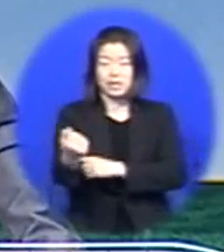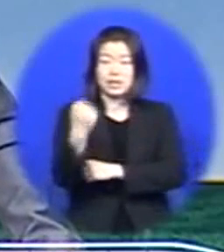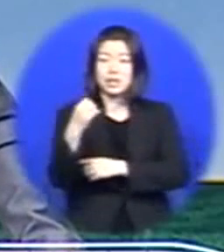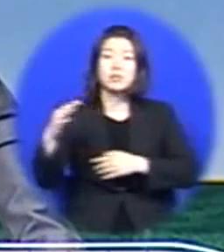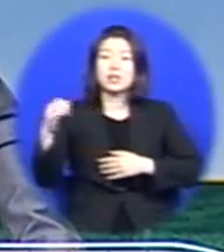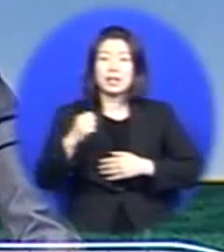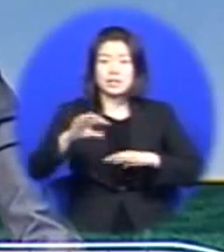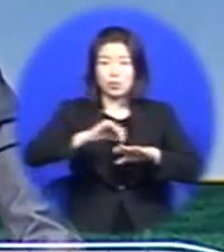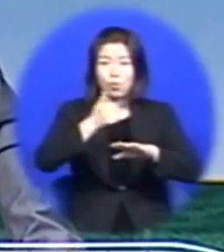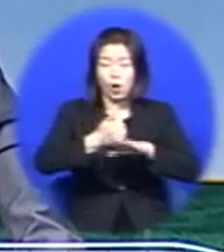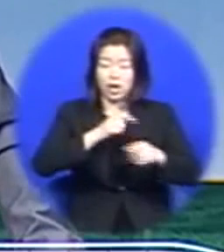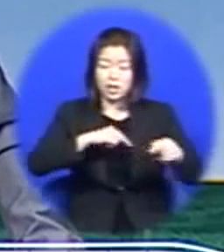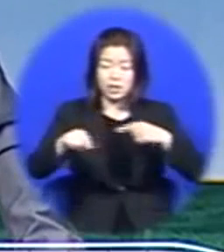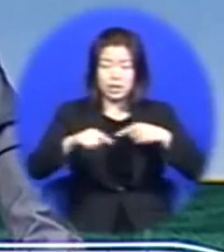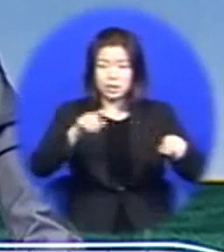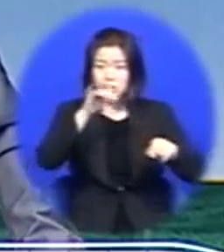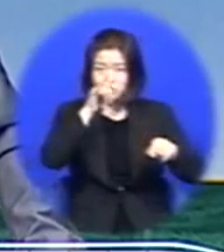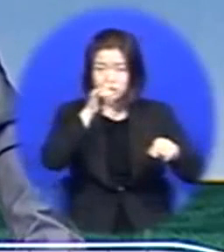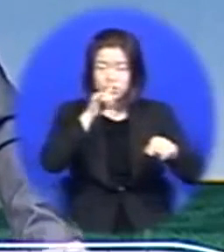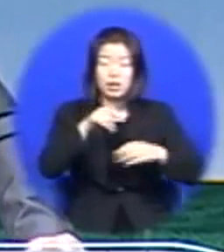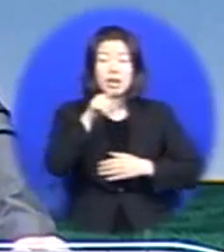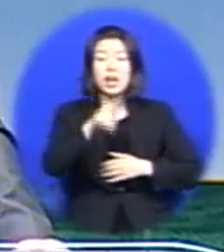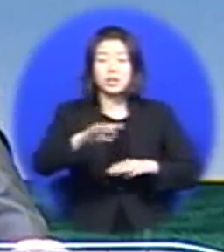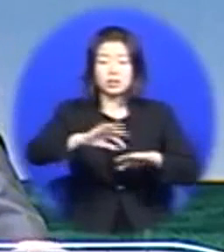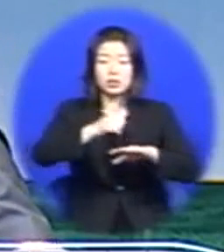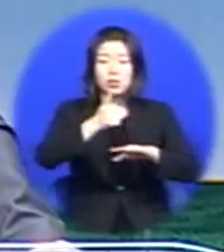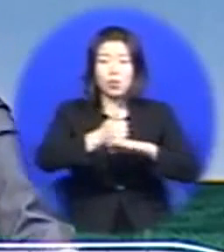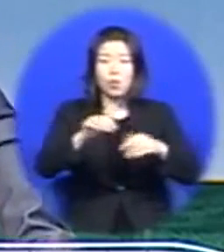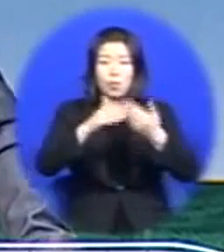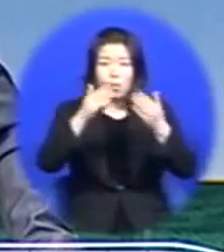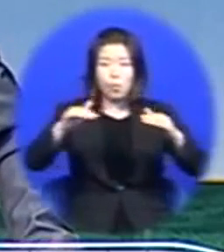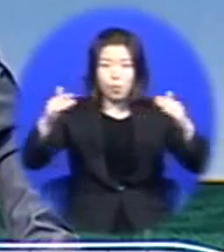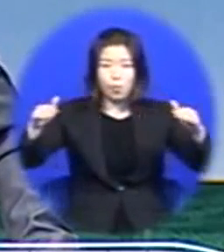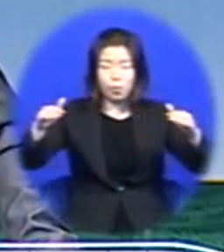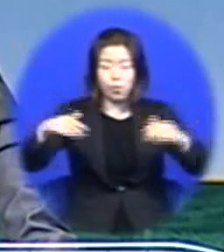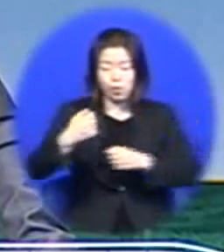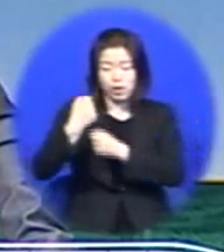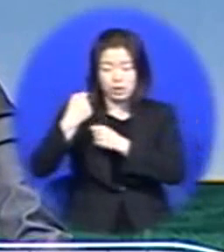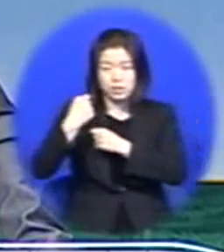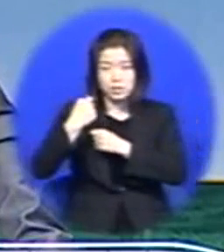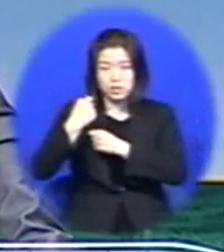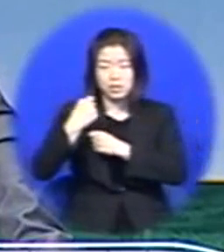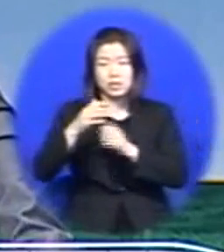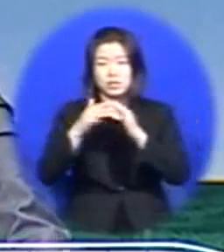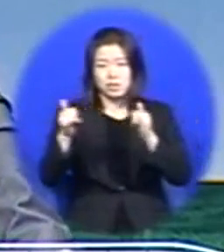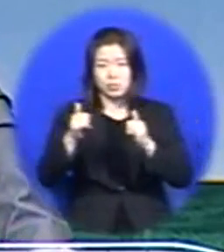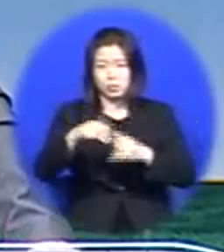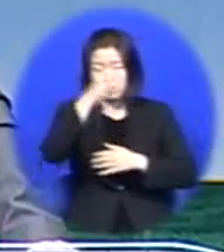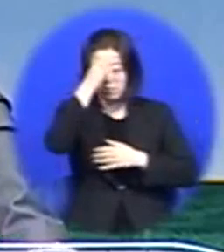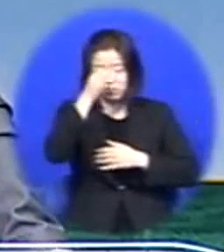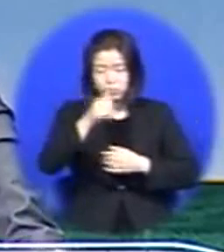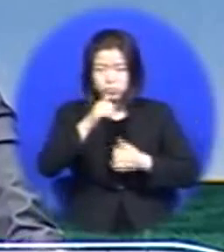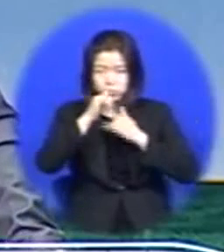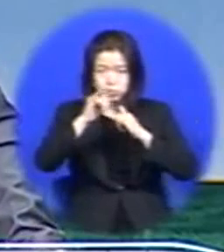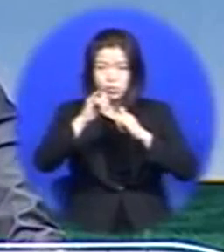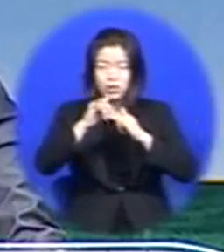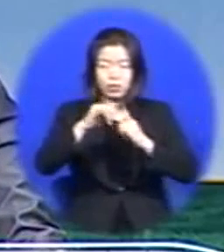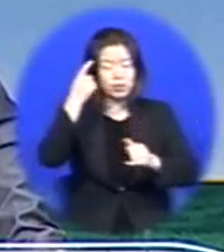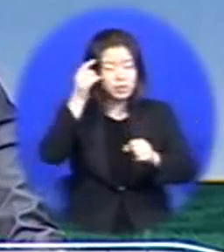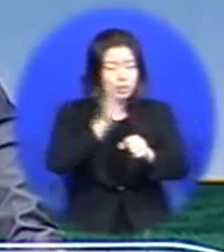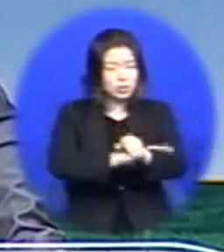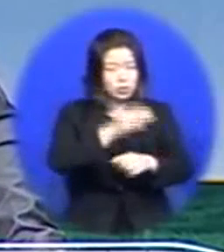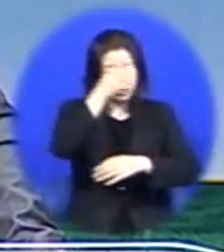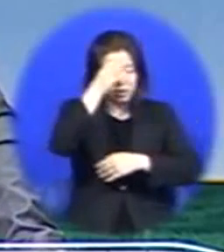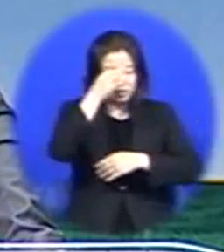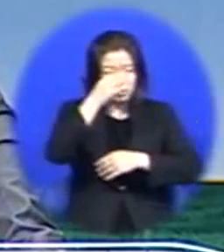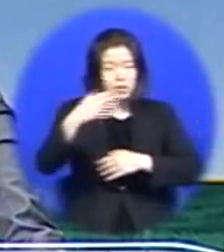가진 왕이 다스리고 있었습니다. 그 왕국의 성곽을 지키는 장수 중에 무술이 뛰어나고 지혜와 능력을 갖춘